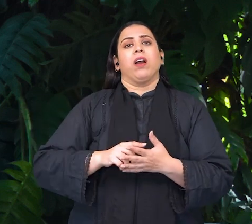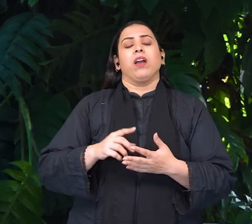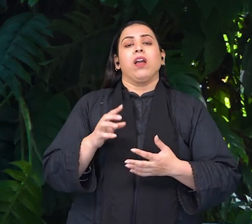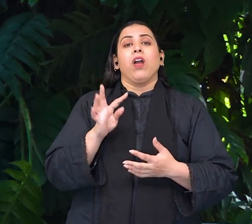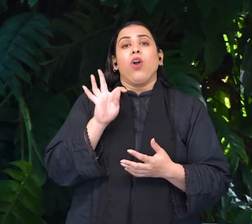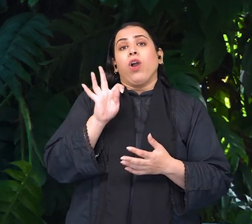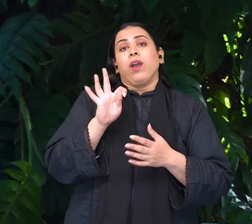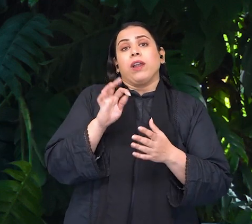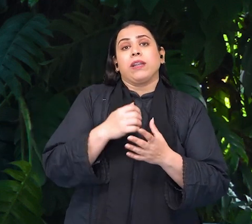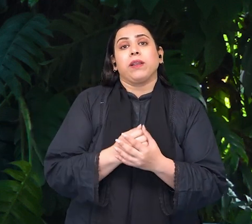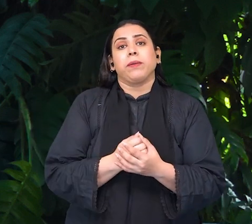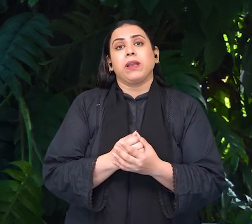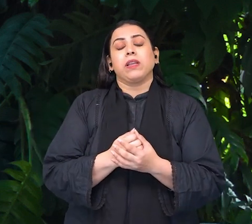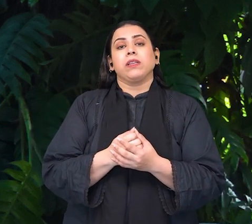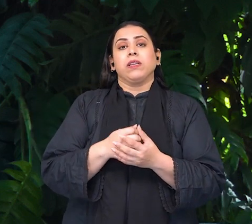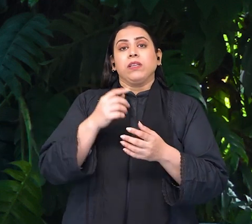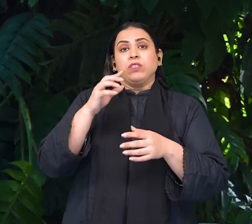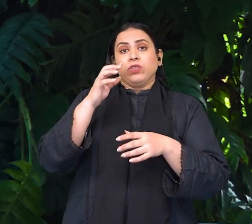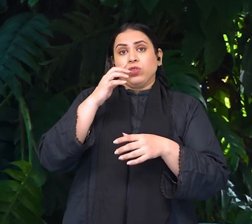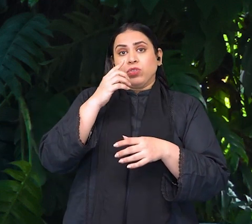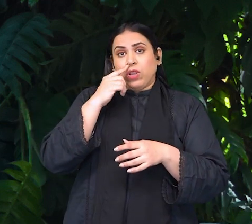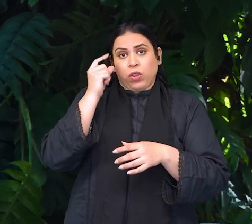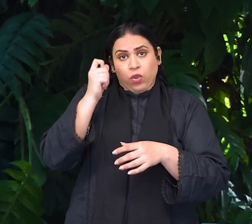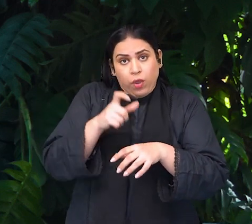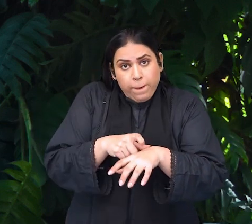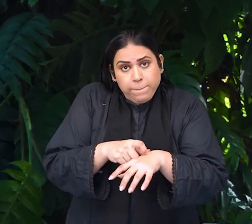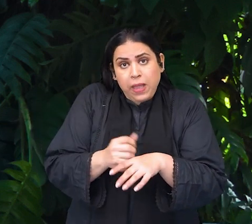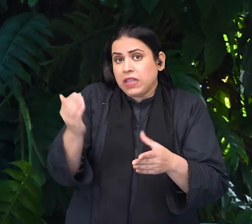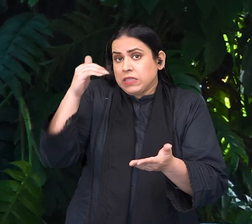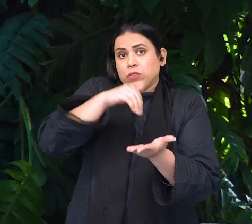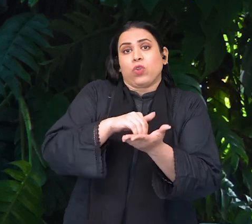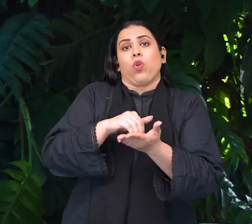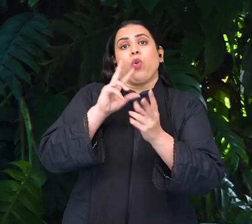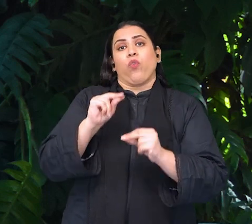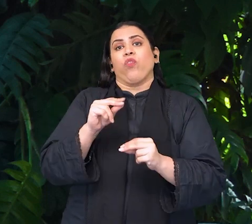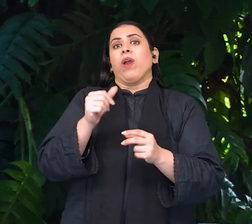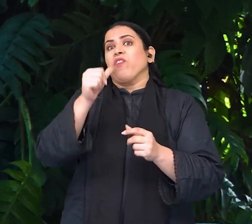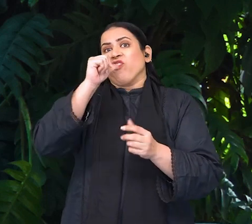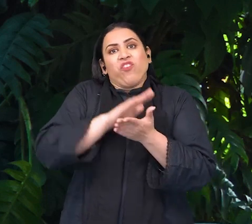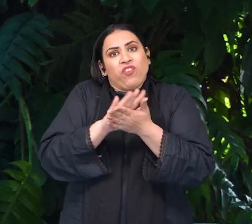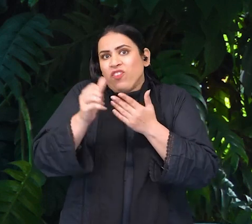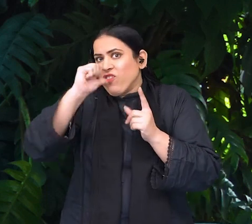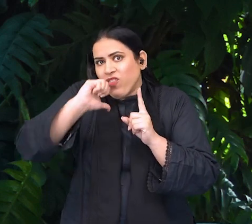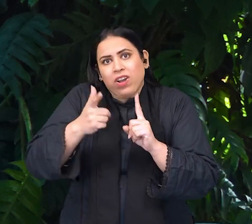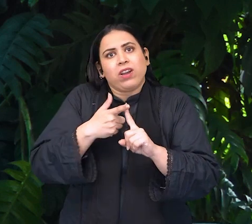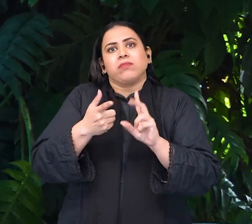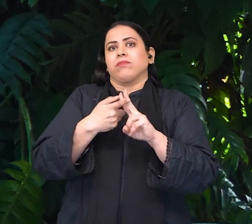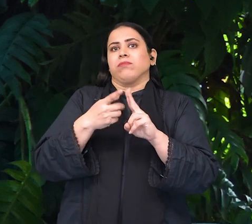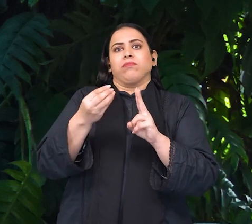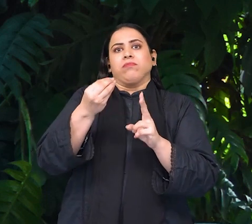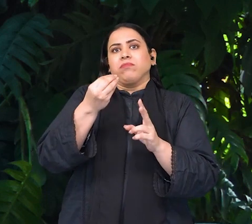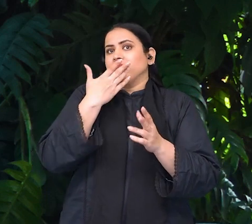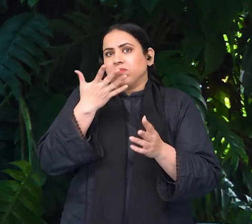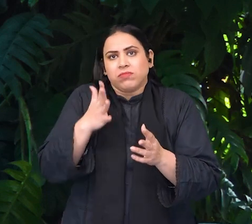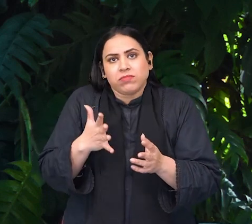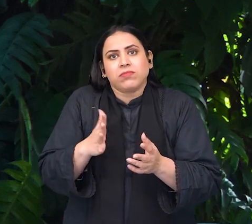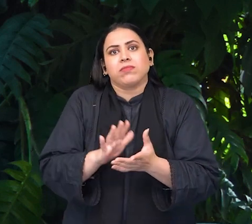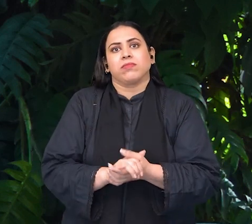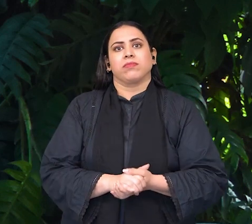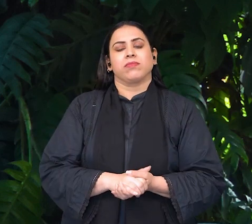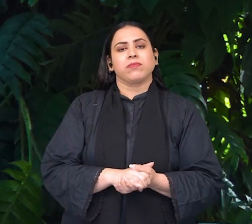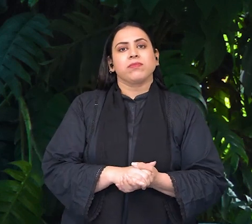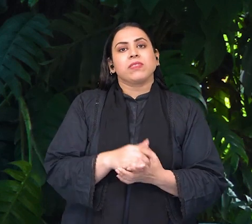पर उन्हें fundamental human needs की limited to no access है, be it water, be it sanitation, be it